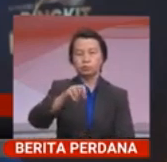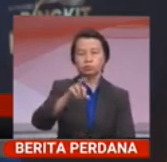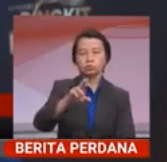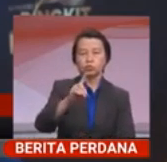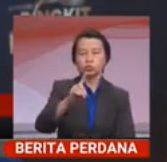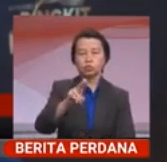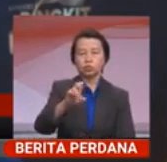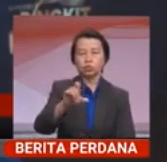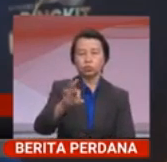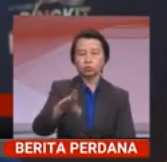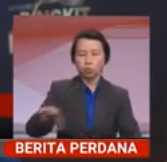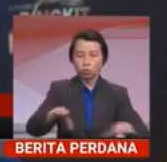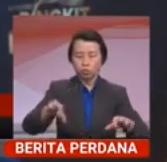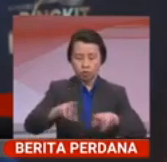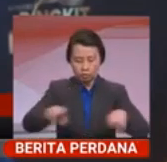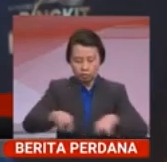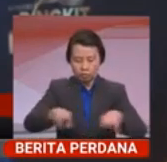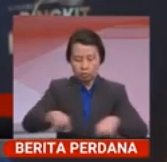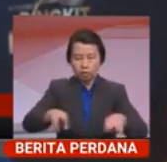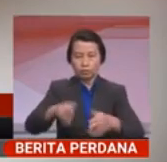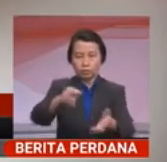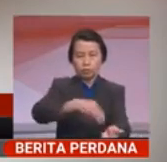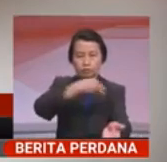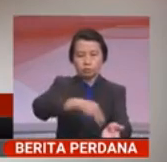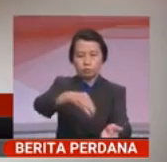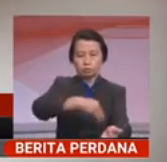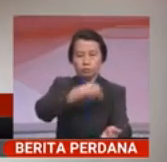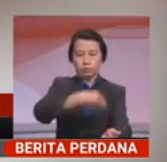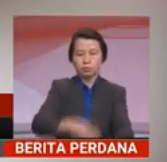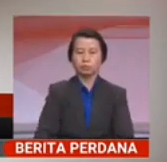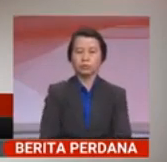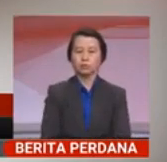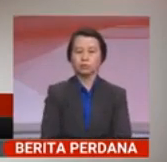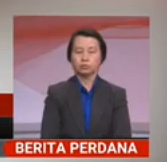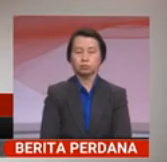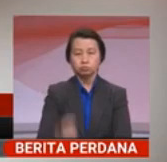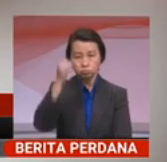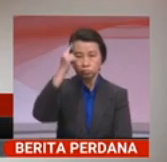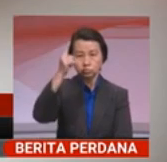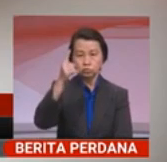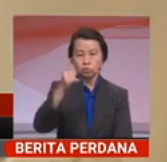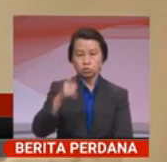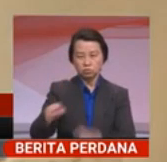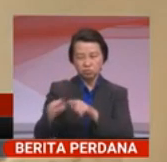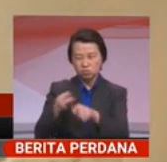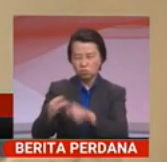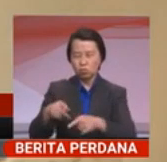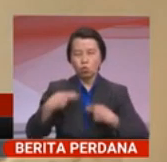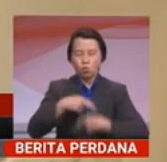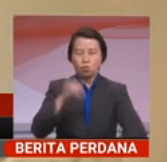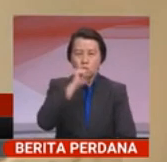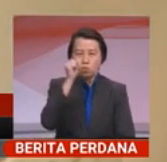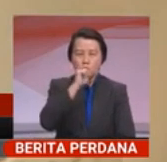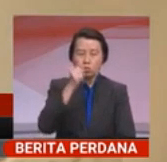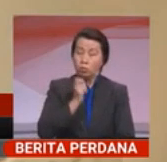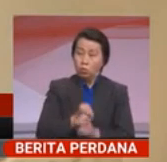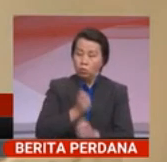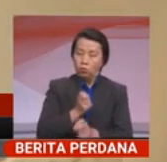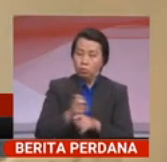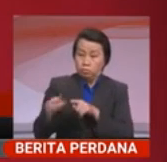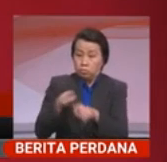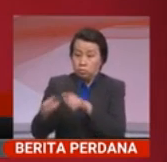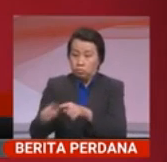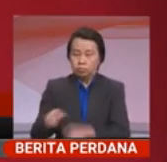untuk buat rakaman muzik. Menyedari persaingan dalam industri hiburan tanah air yang semakin